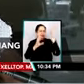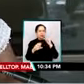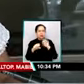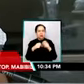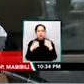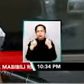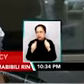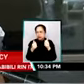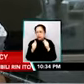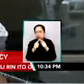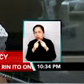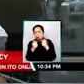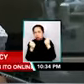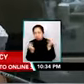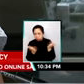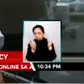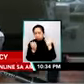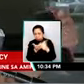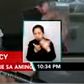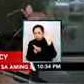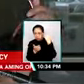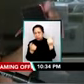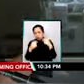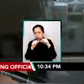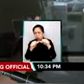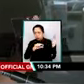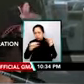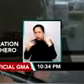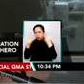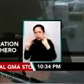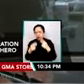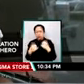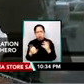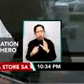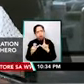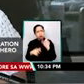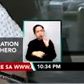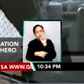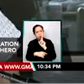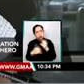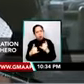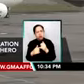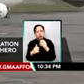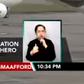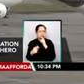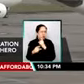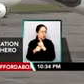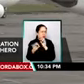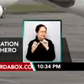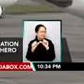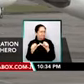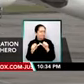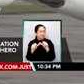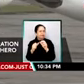namin silang convince na kasi naging smooth naman for a while. Ewan ko kung dire-diretso na ulit. Papunta sana